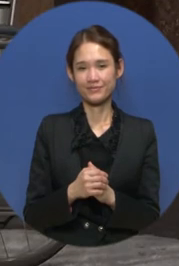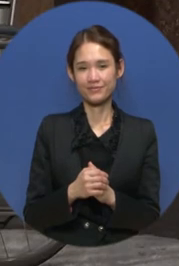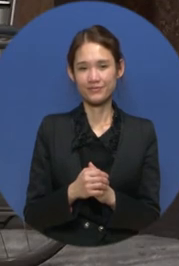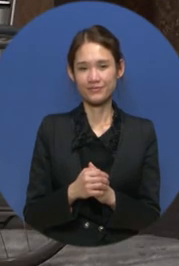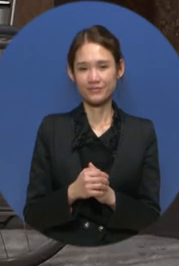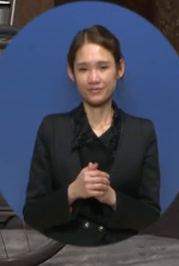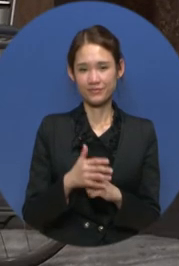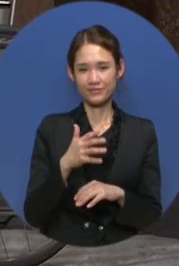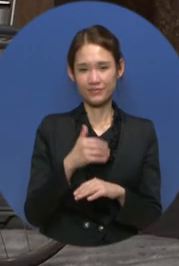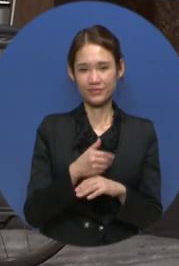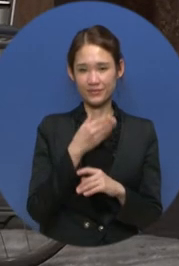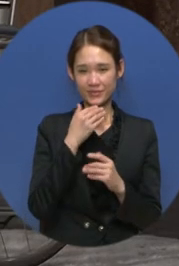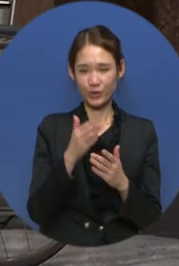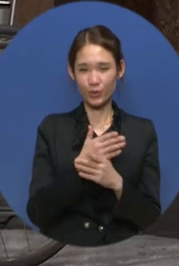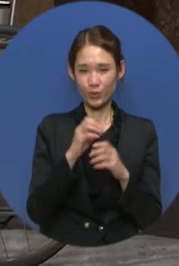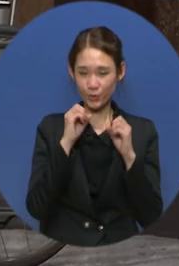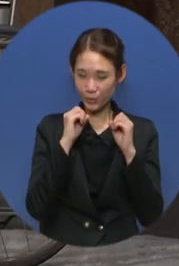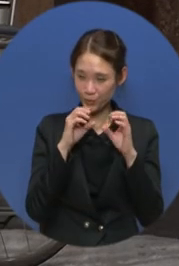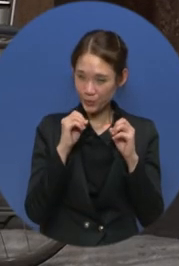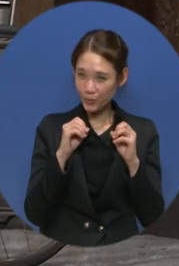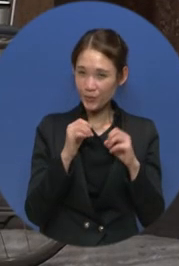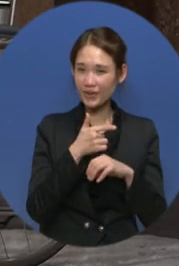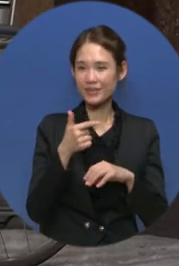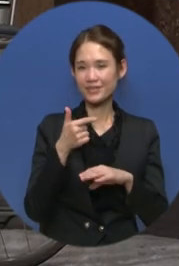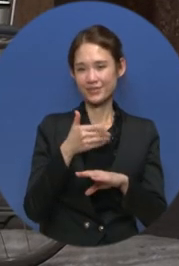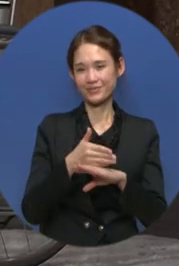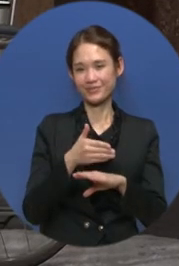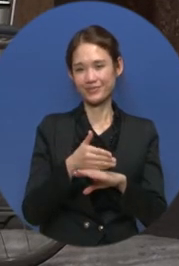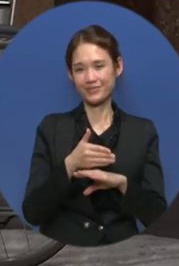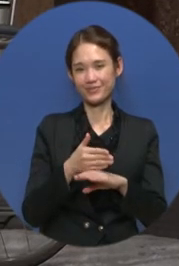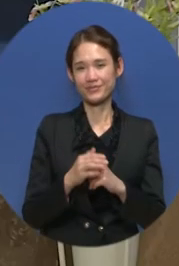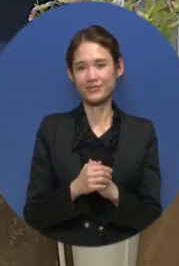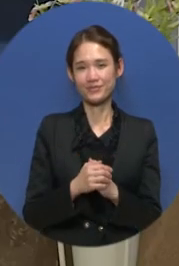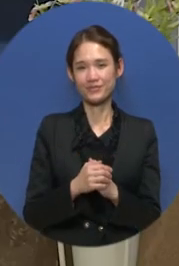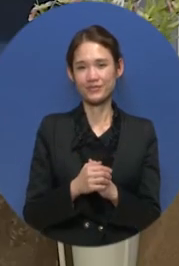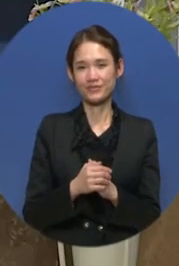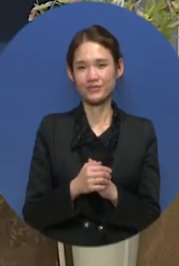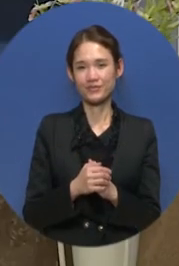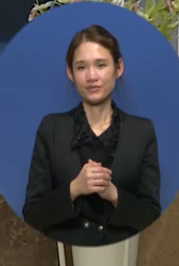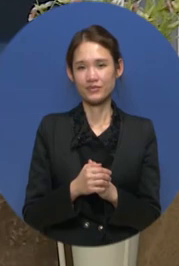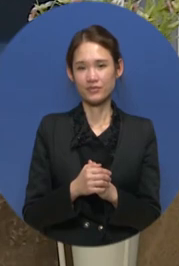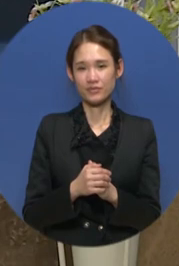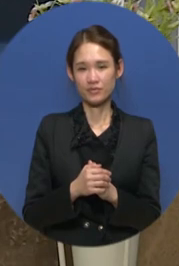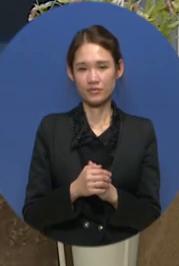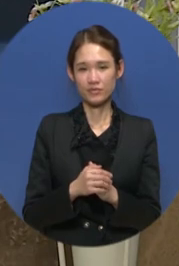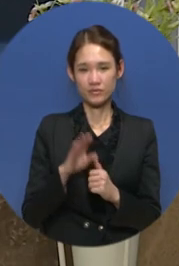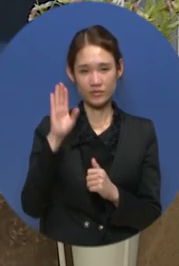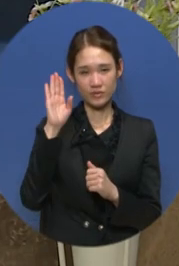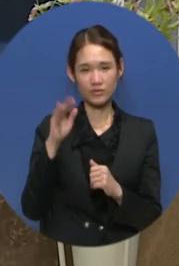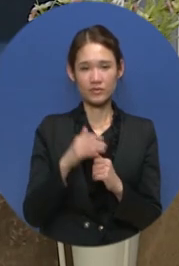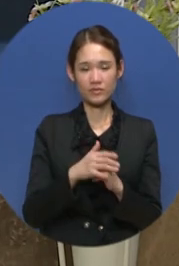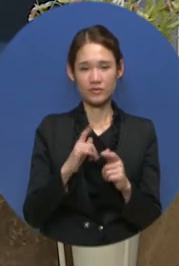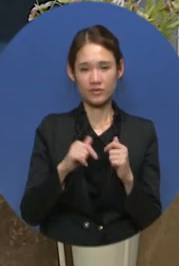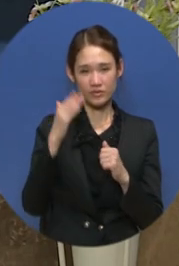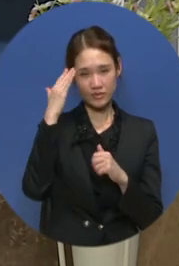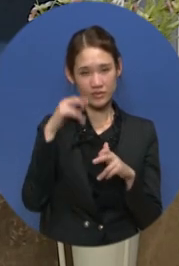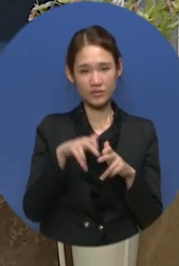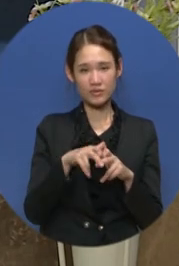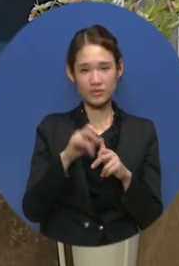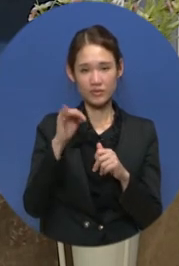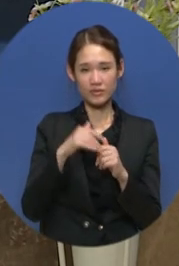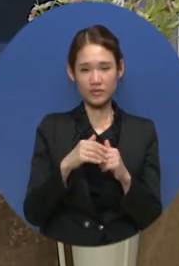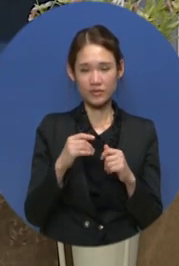또 마지막에 행복 나눔 지킴이 네. 홍보까지 해주셔서 네. 대단히 네. 감사합니다. 네. 앞으로도 한국